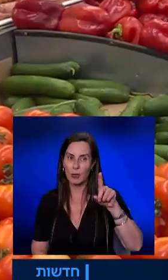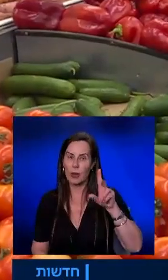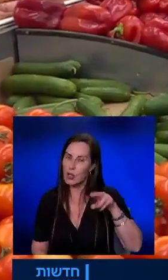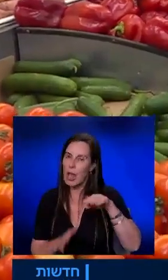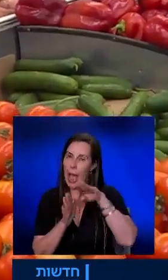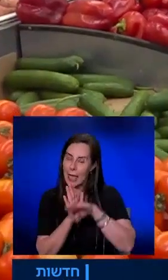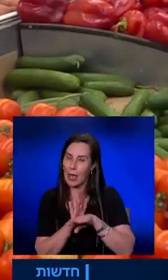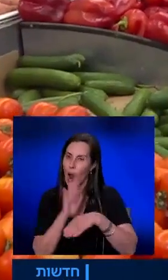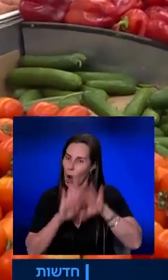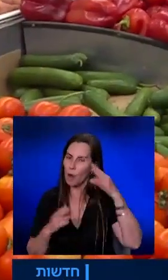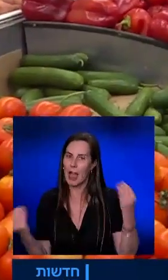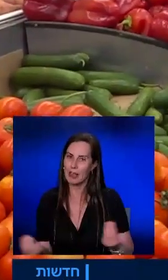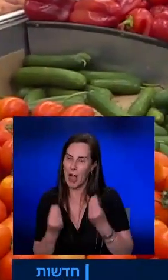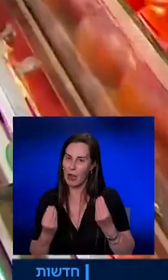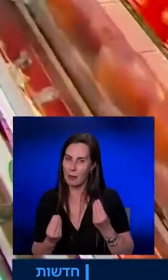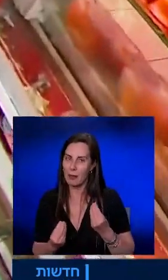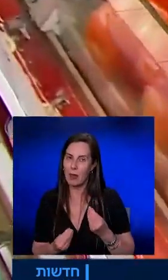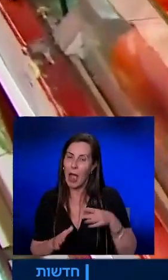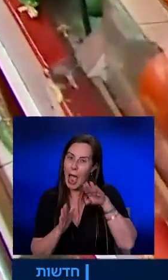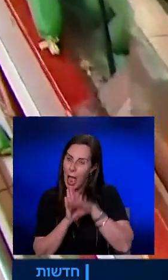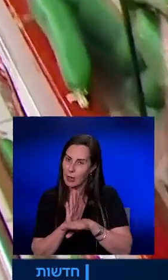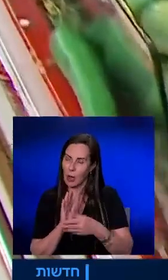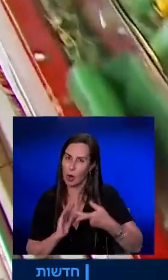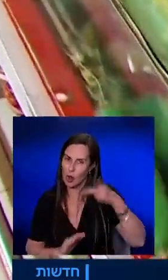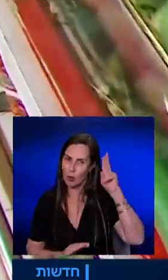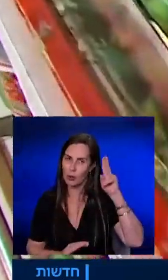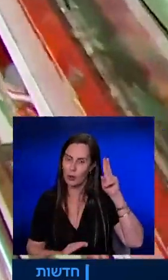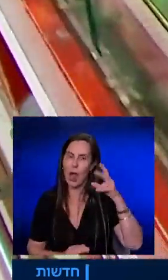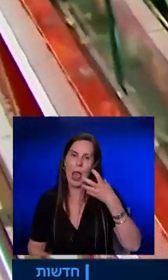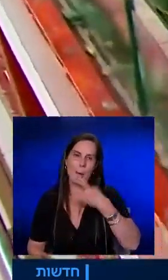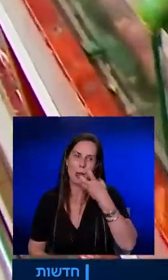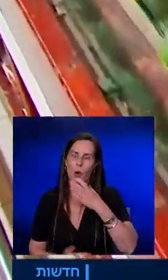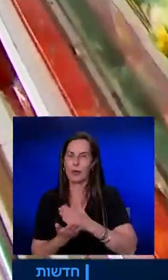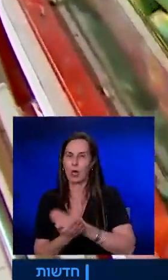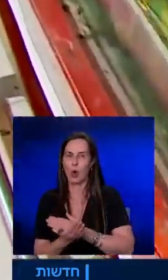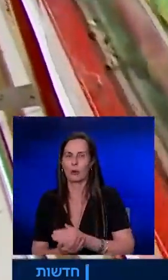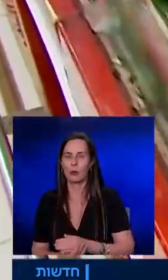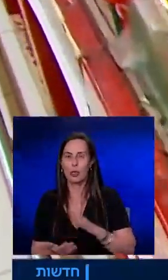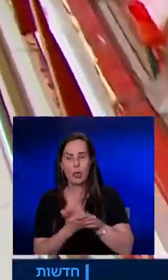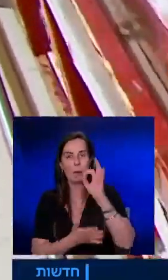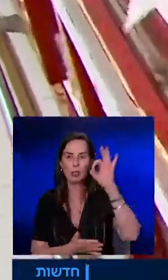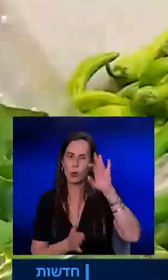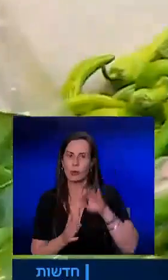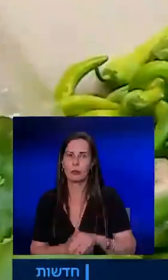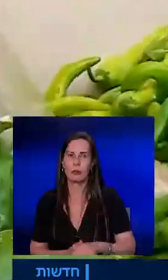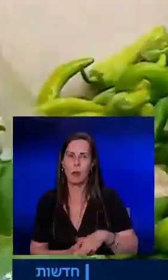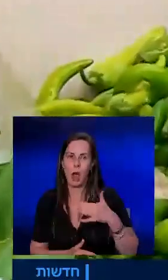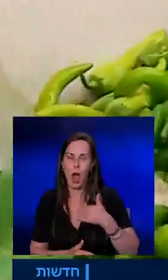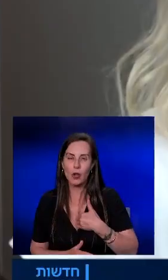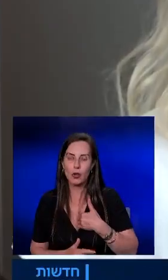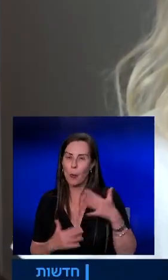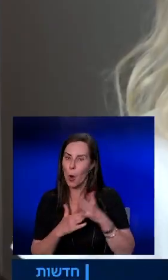על מרבית המוצרים, והנחה ניכרת על סל הפירות והירקות, 12%. אחרי שאנחנו פורטים